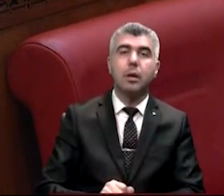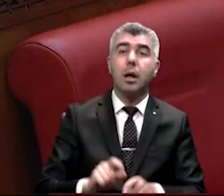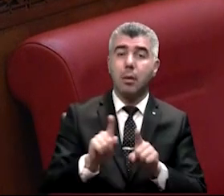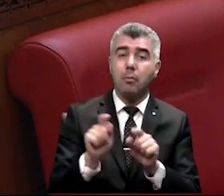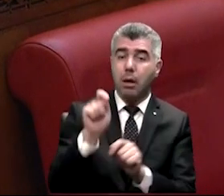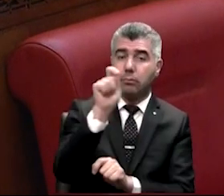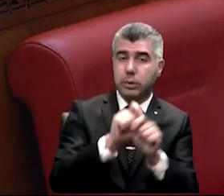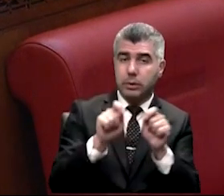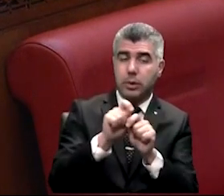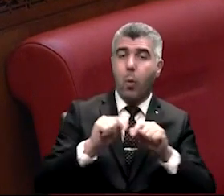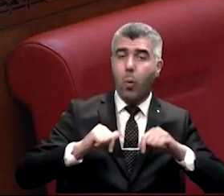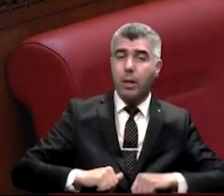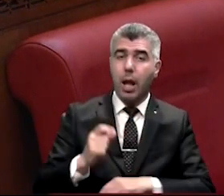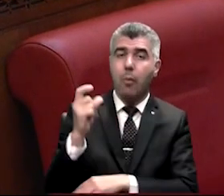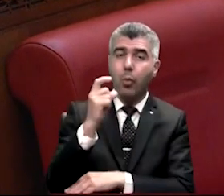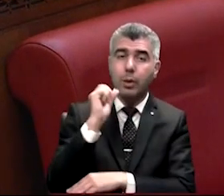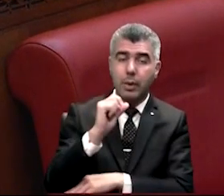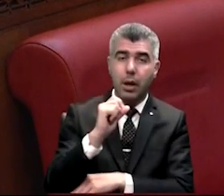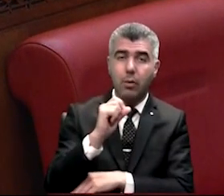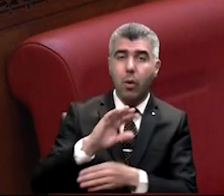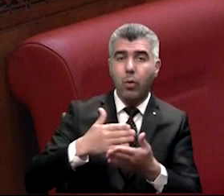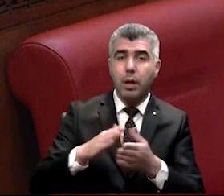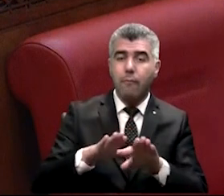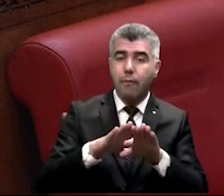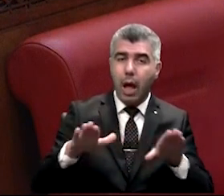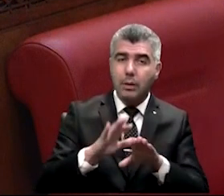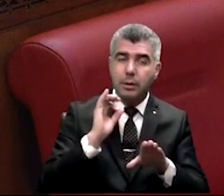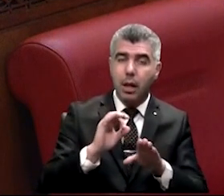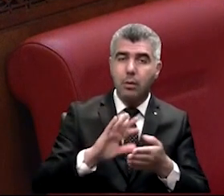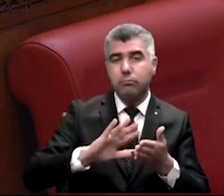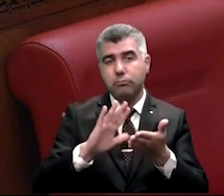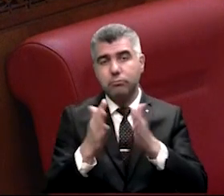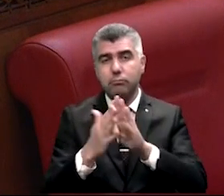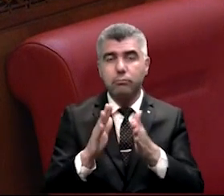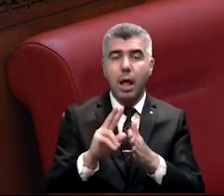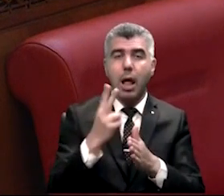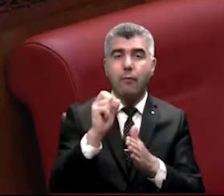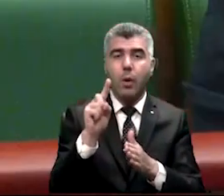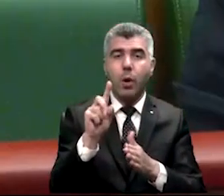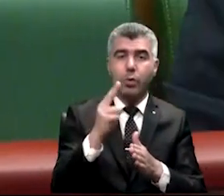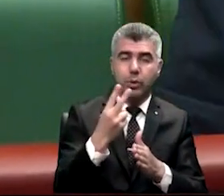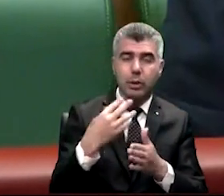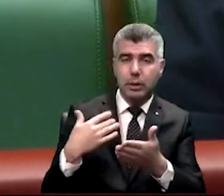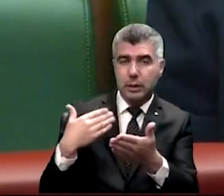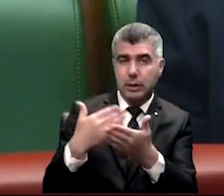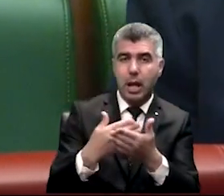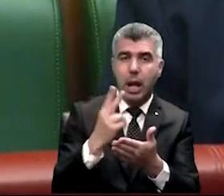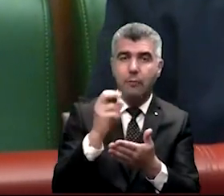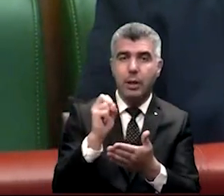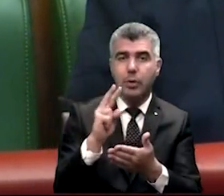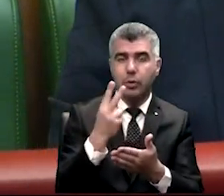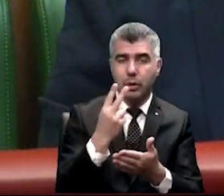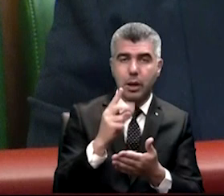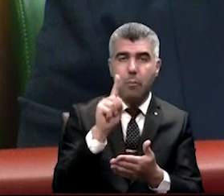منشاه الدوله من خلال تعبئه عقاره حبسيه ب مساهمه بلغت ما بين 2021 و 2022 ما يناهز